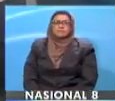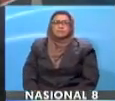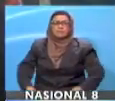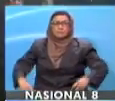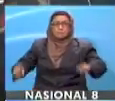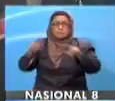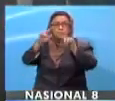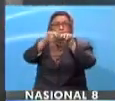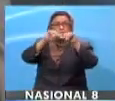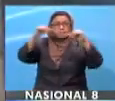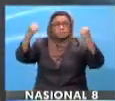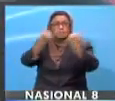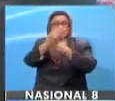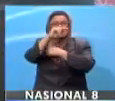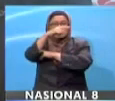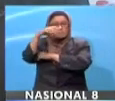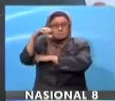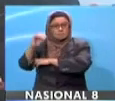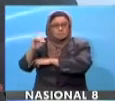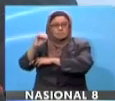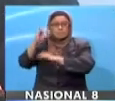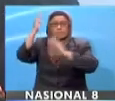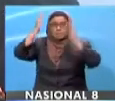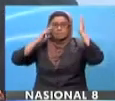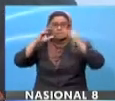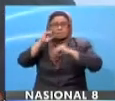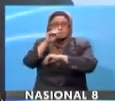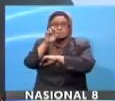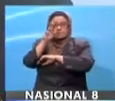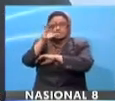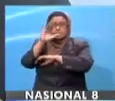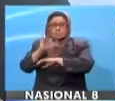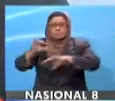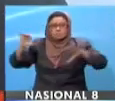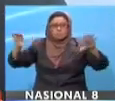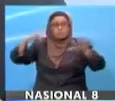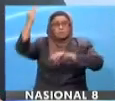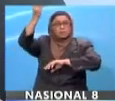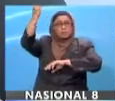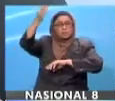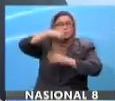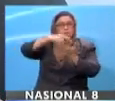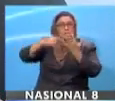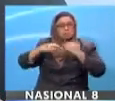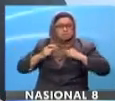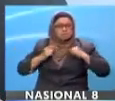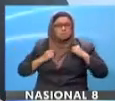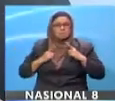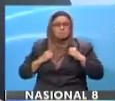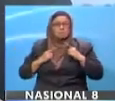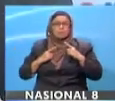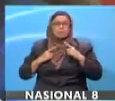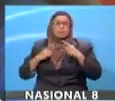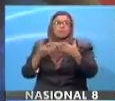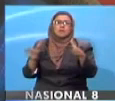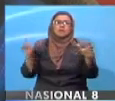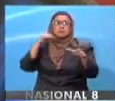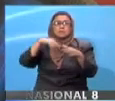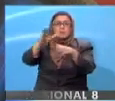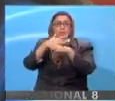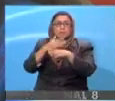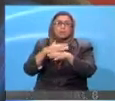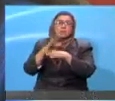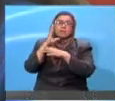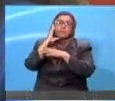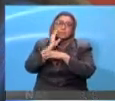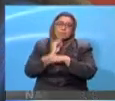Sebuah pertubuhan NGO di negara ini, Bersih Malaysia, menganjurkan persidangan antara sektor awam dan swasta bagi berkongsikan pandangan dan pengalaman